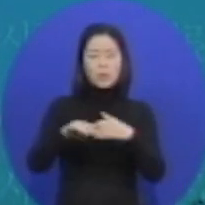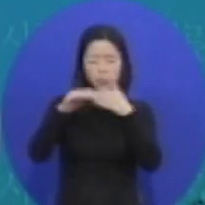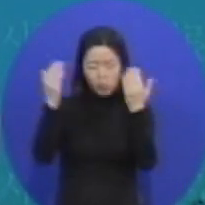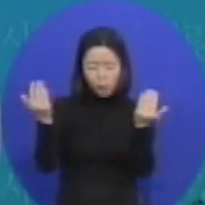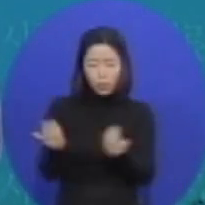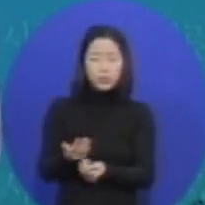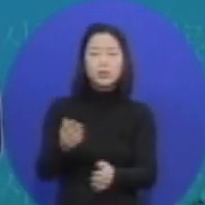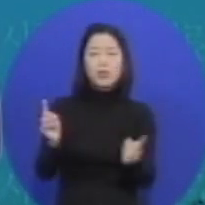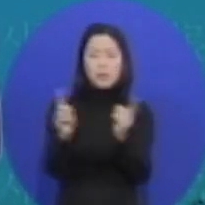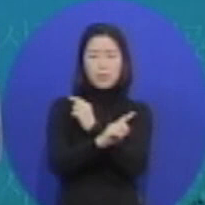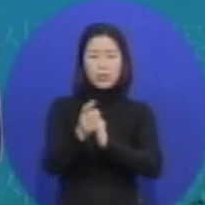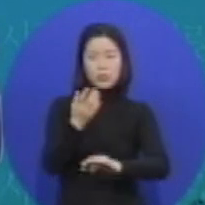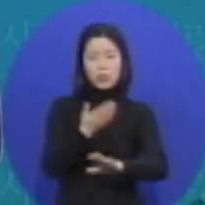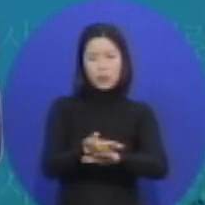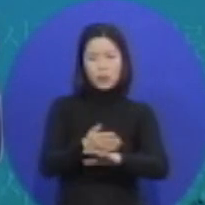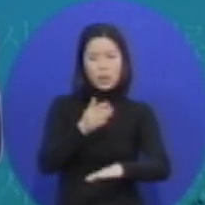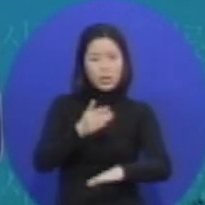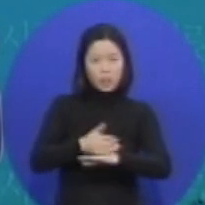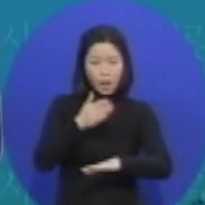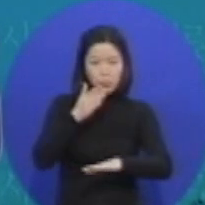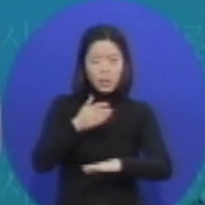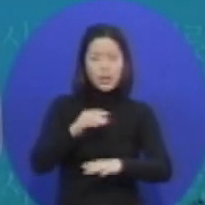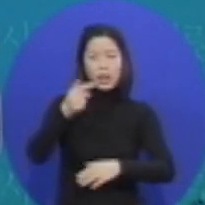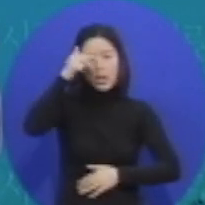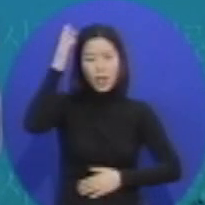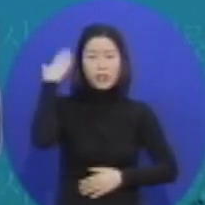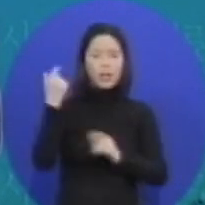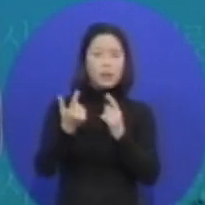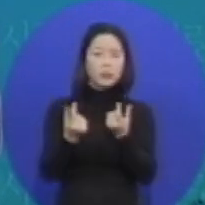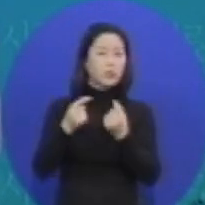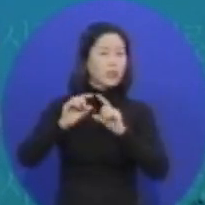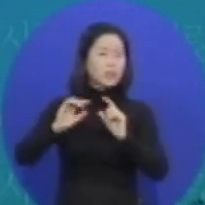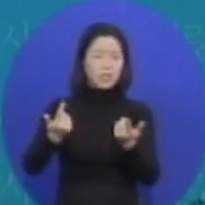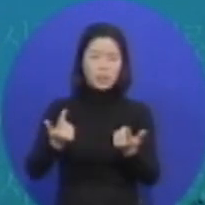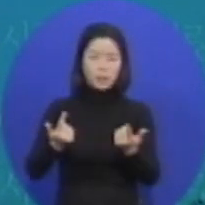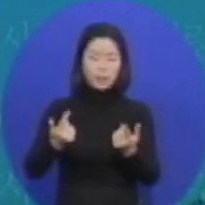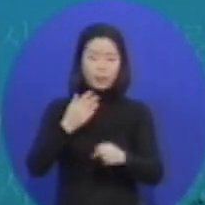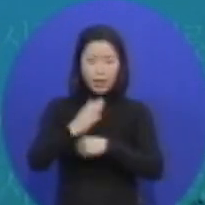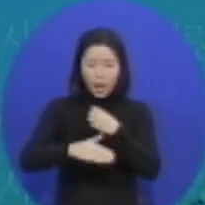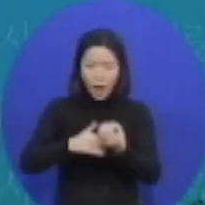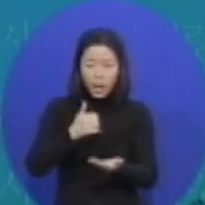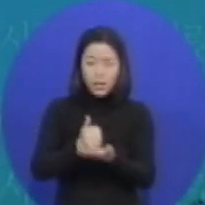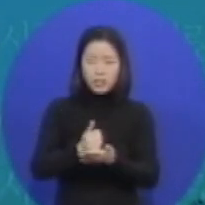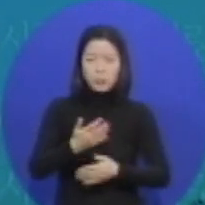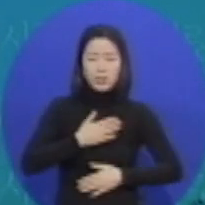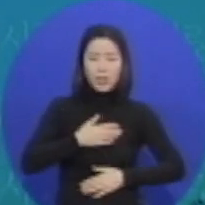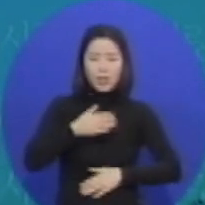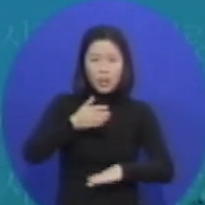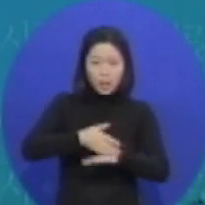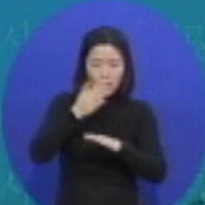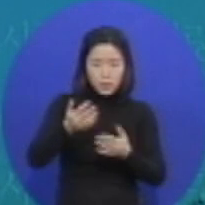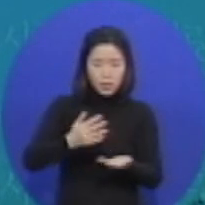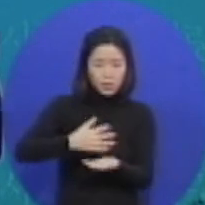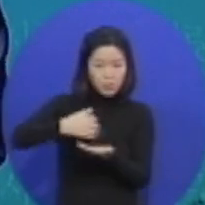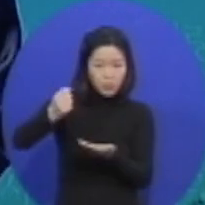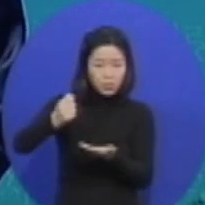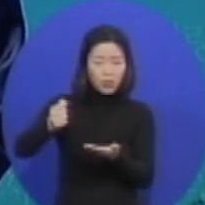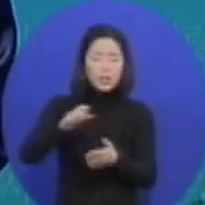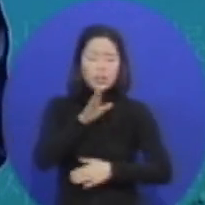감사가 옛날 같을 수가 없어요 하나님이 내 감사를 받으시는 걸 진짜 믿으면